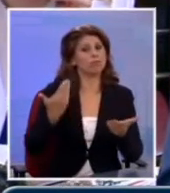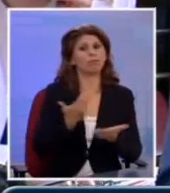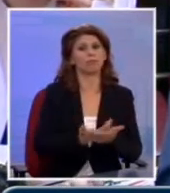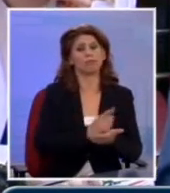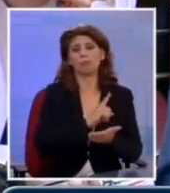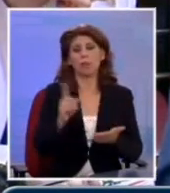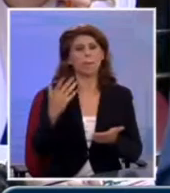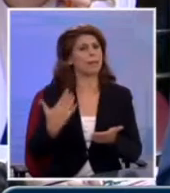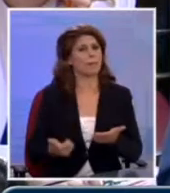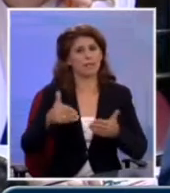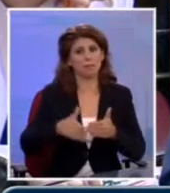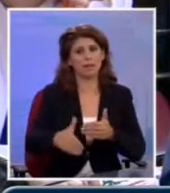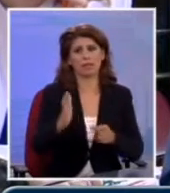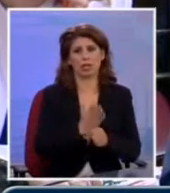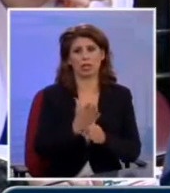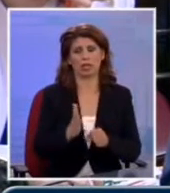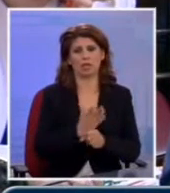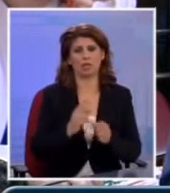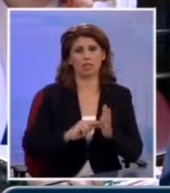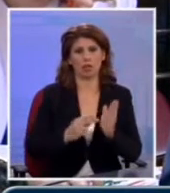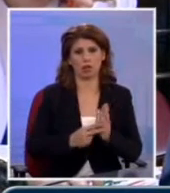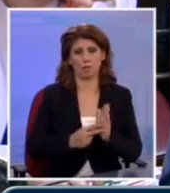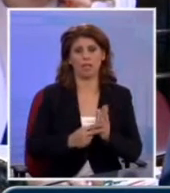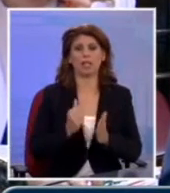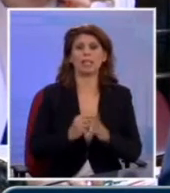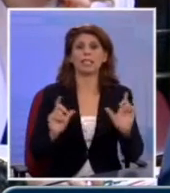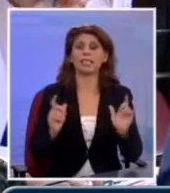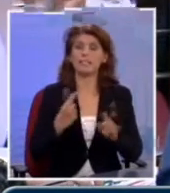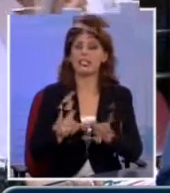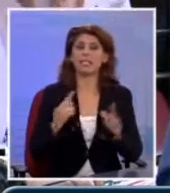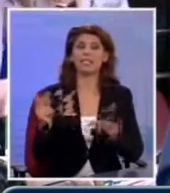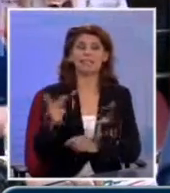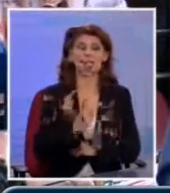μην υπάρξει περαιτέρω καταστροφή της οικονομίας και της ελληνικής κοινωνίας.